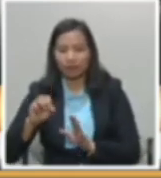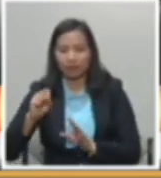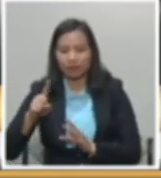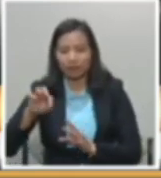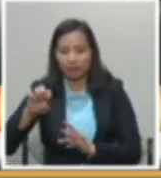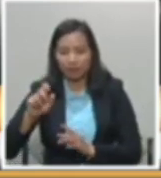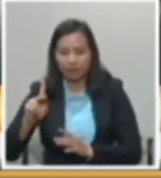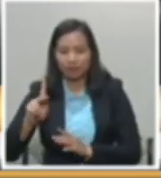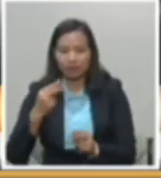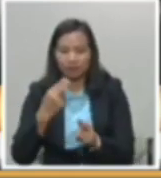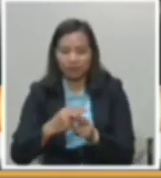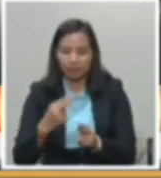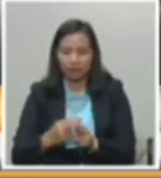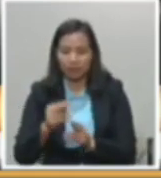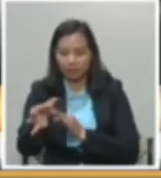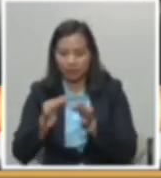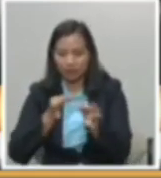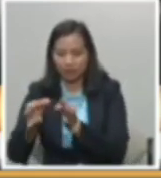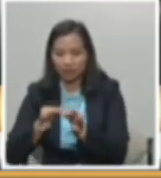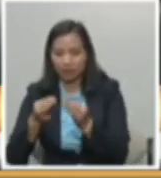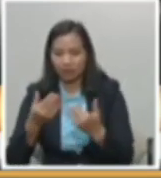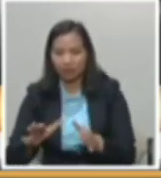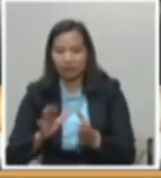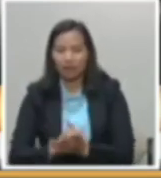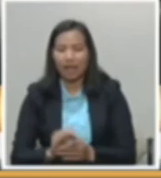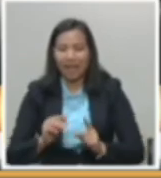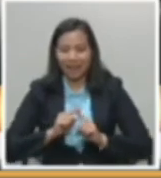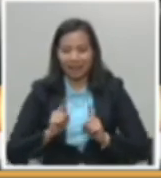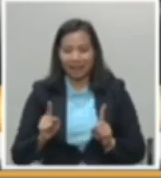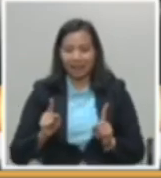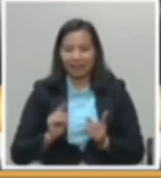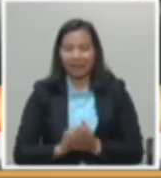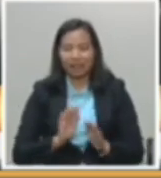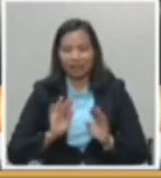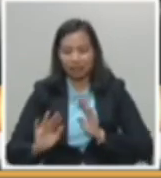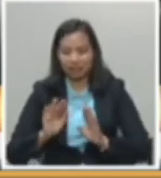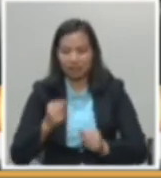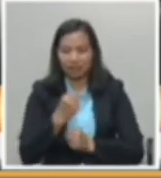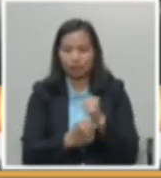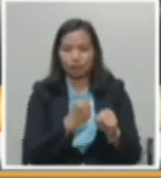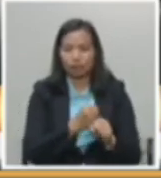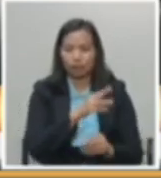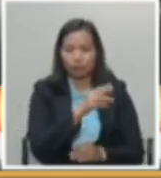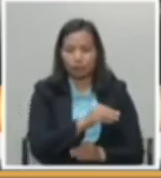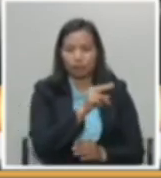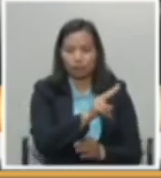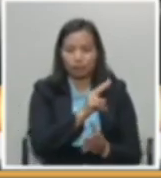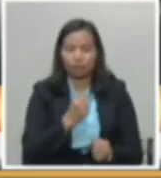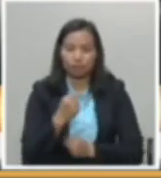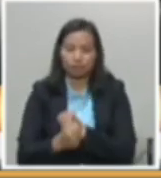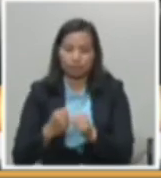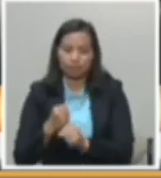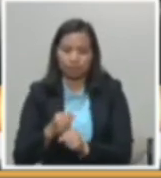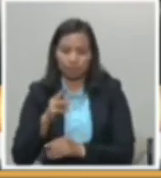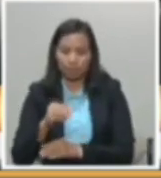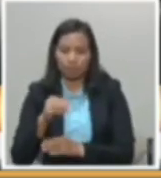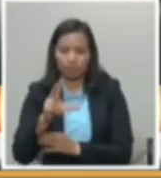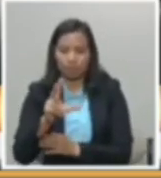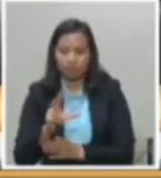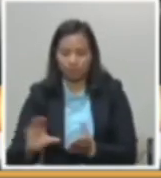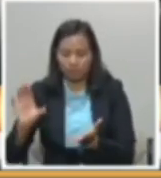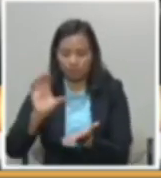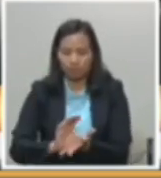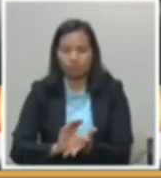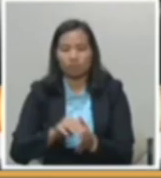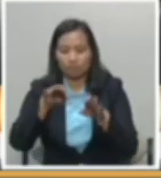าตเอ่ยนามท่านค่ะก็ได้ชี้แจงไปแต่ปรากฏว่าเมื่อเทียบกับปี62ปี2563ได้รับการจัดสรรงบประ